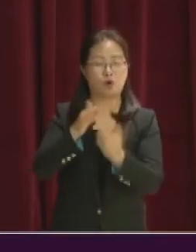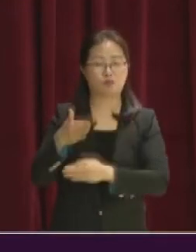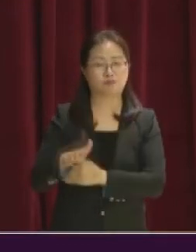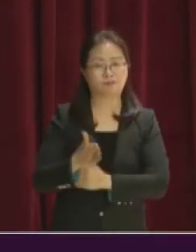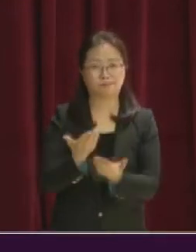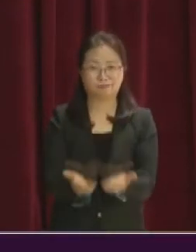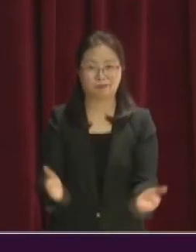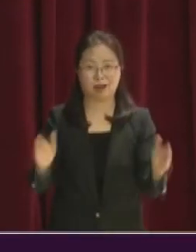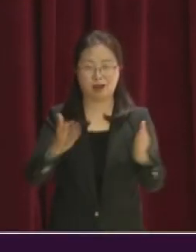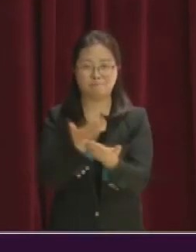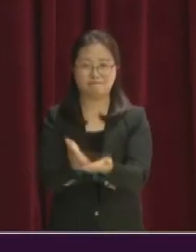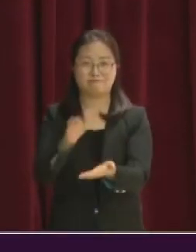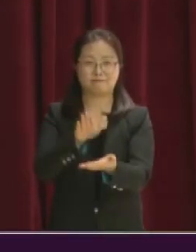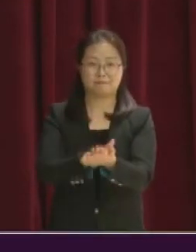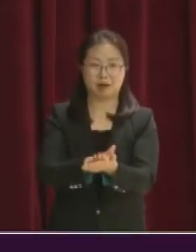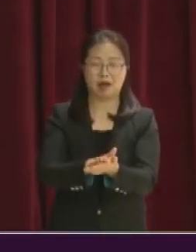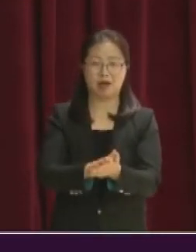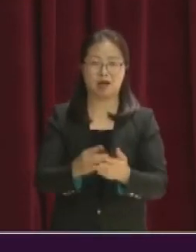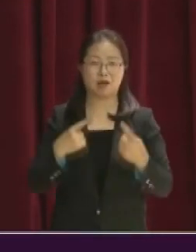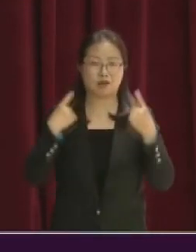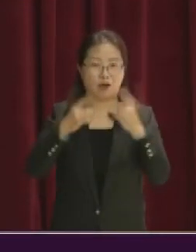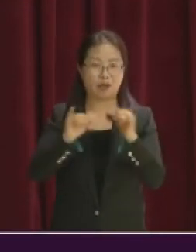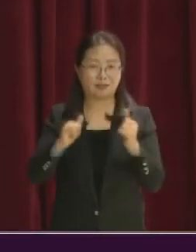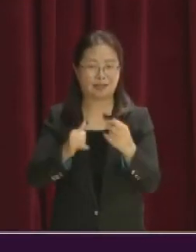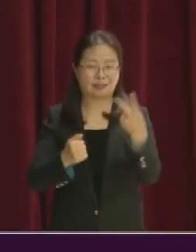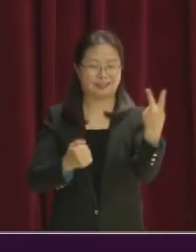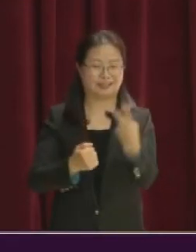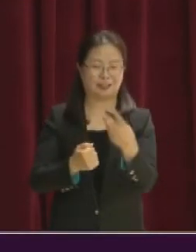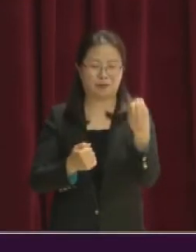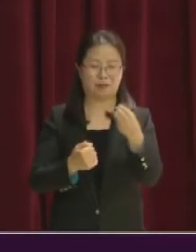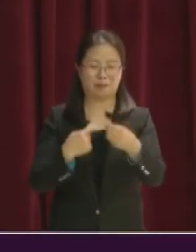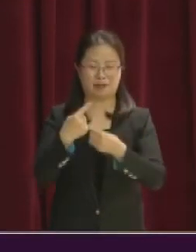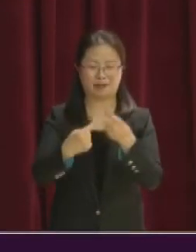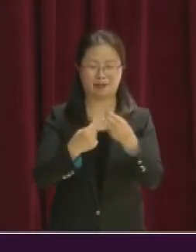개선하여 연간 2천만 명 관광객 유치를 위해 힘쓰겠습니다.